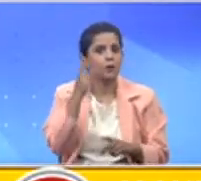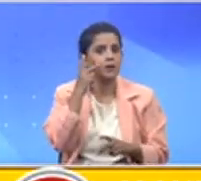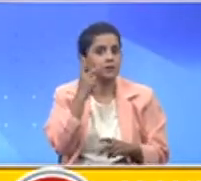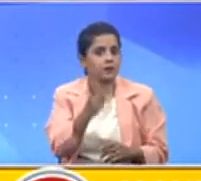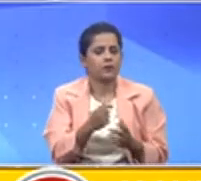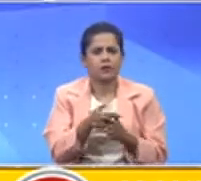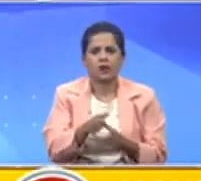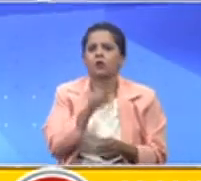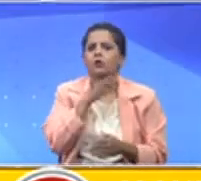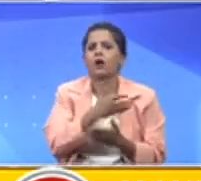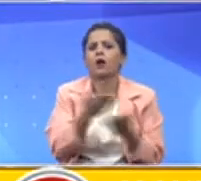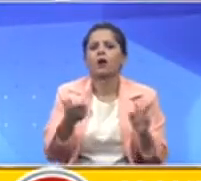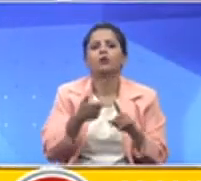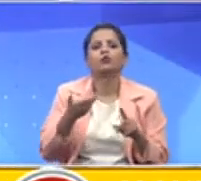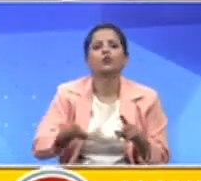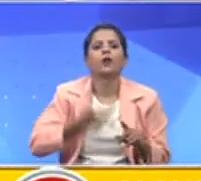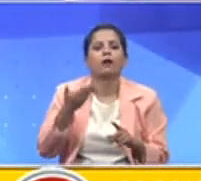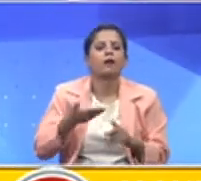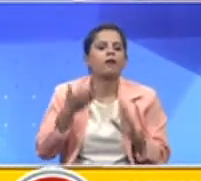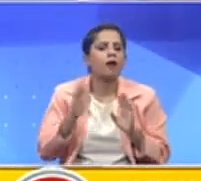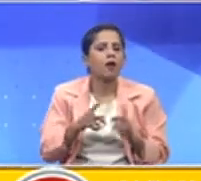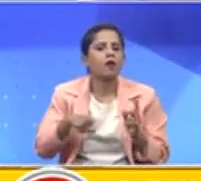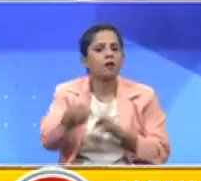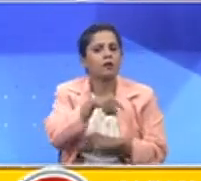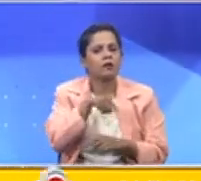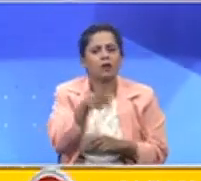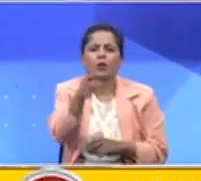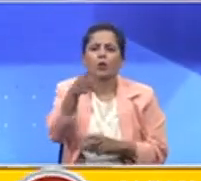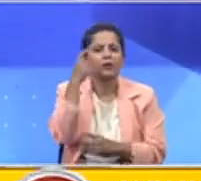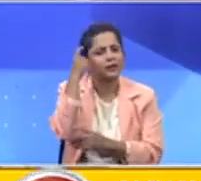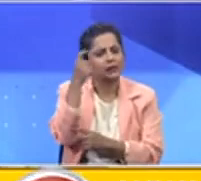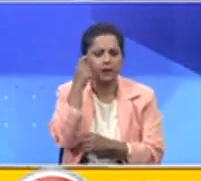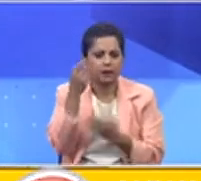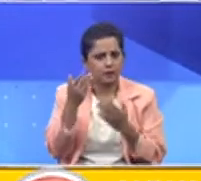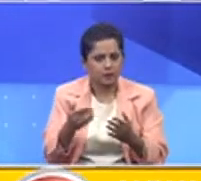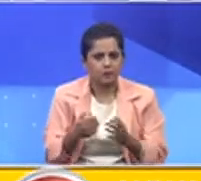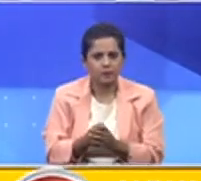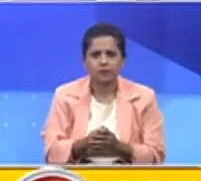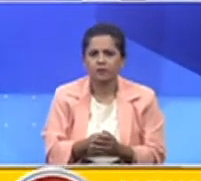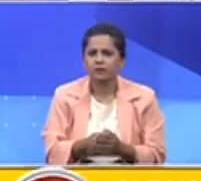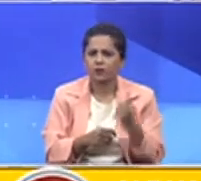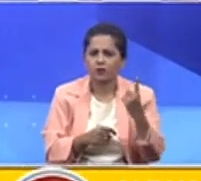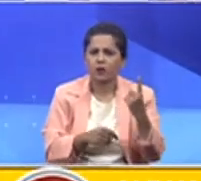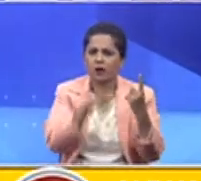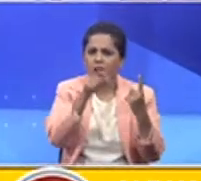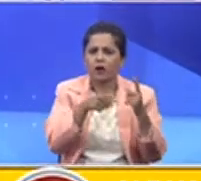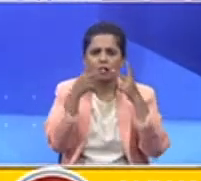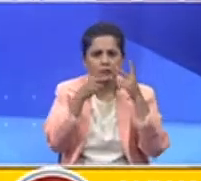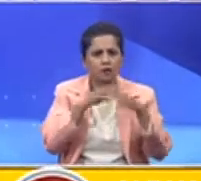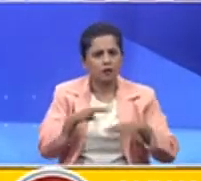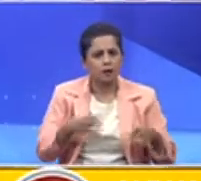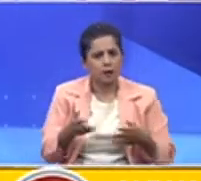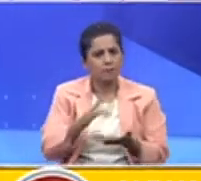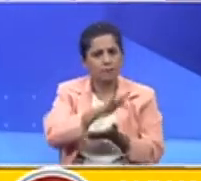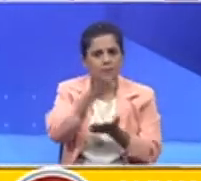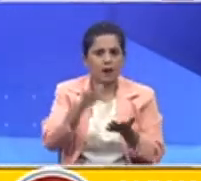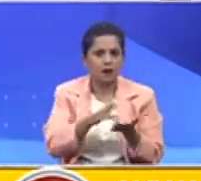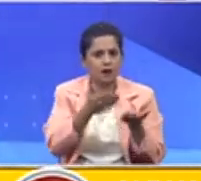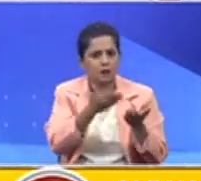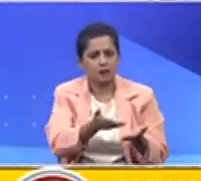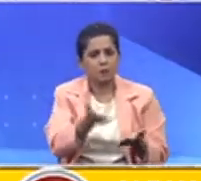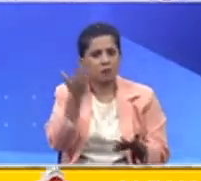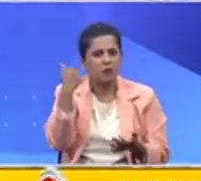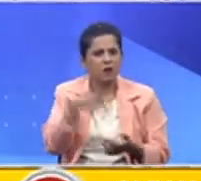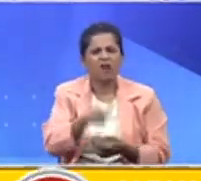युवाओं को ट्रेनी दे रहे हैं आप सोचिए एक आदिवासी इलाका जो